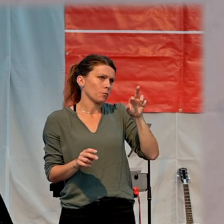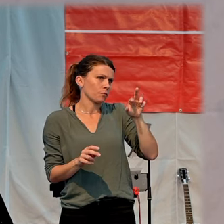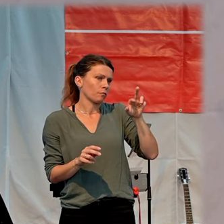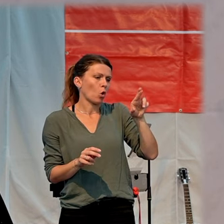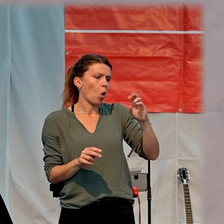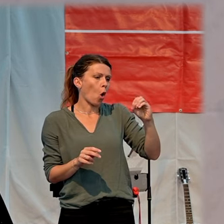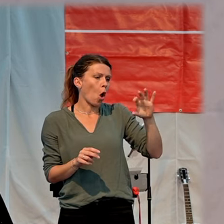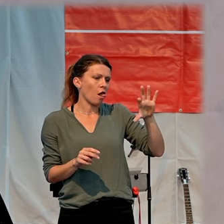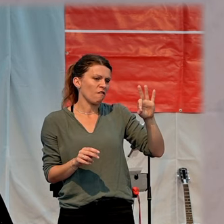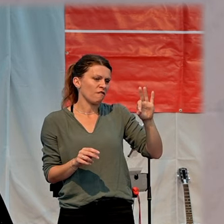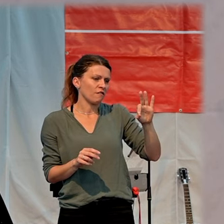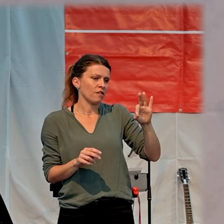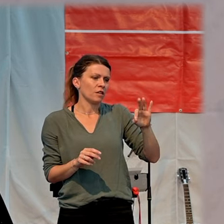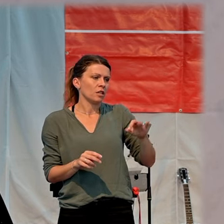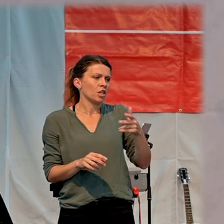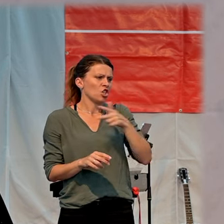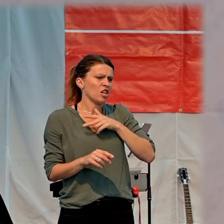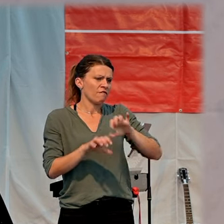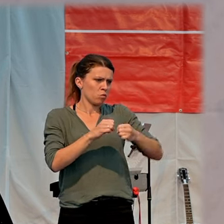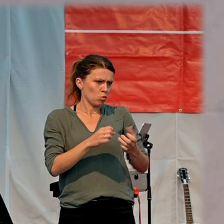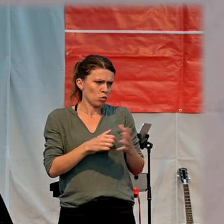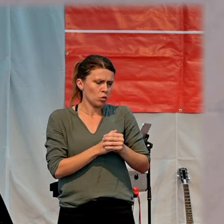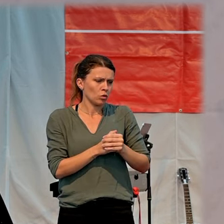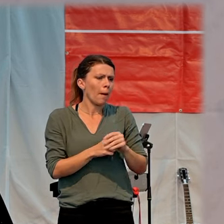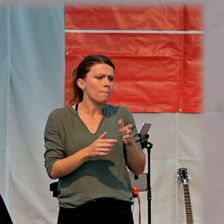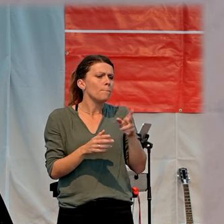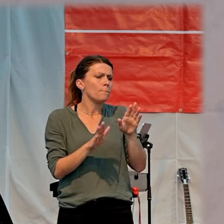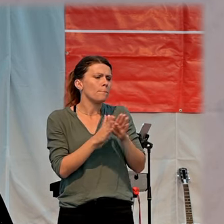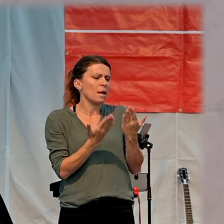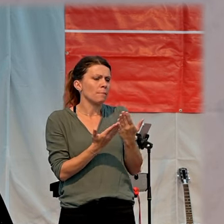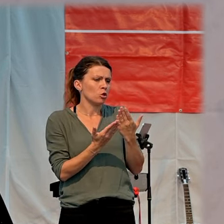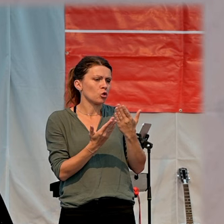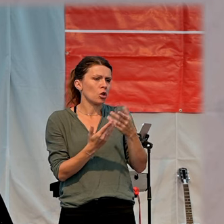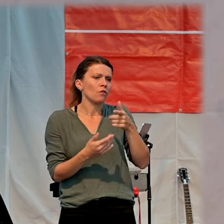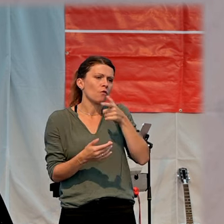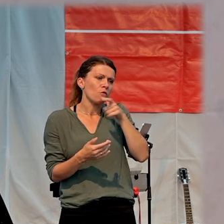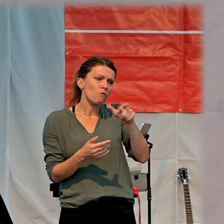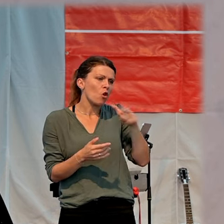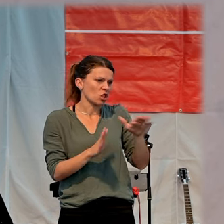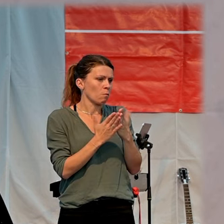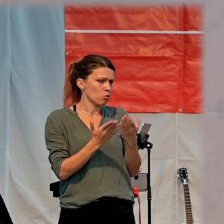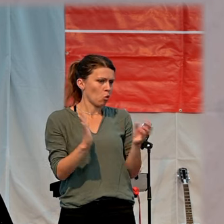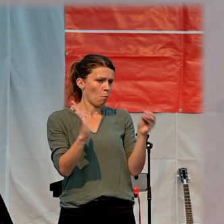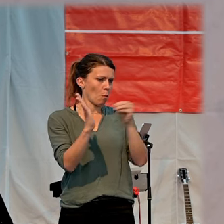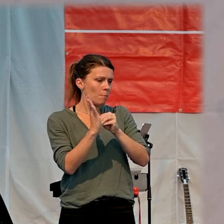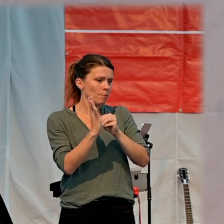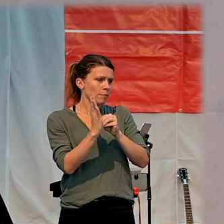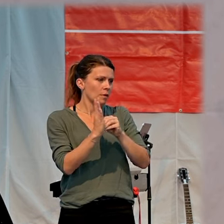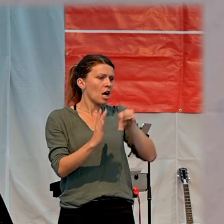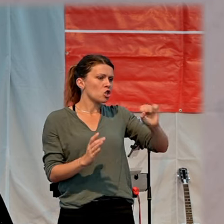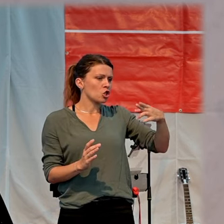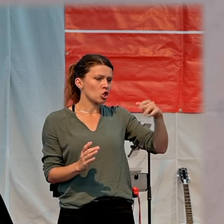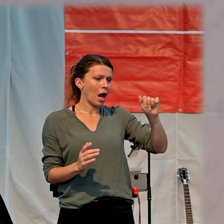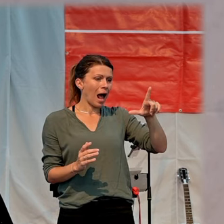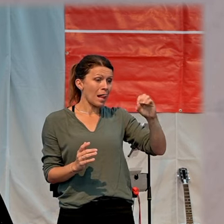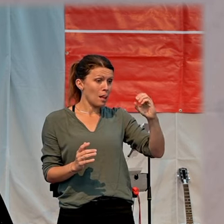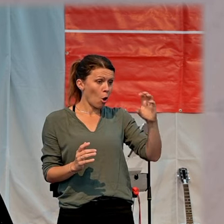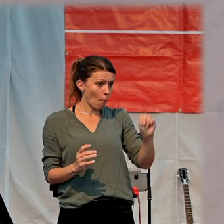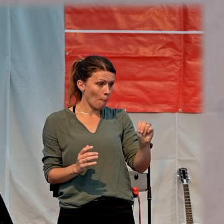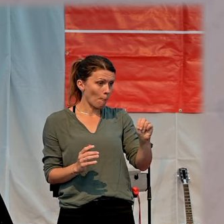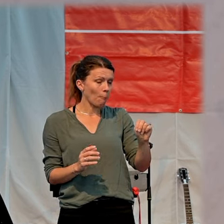dem biblischen Wörterbuch von Brockhaus. Er schreibt, Shalom ist der